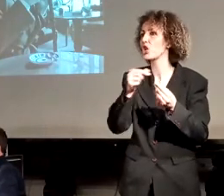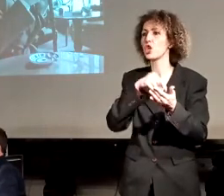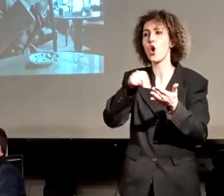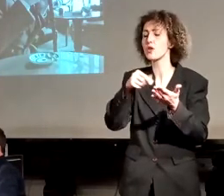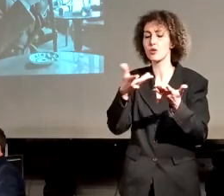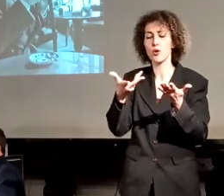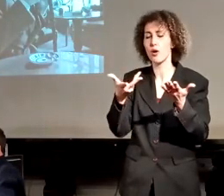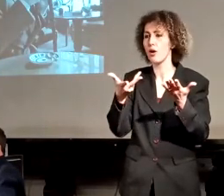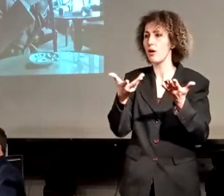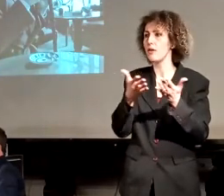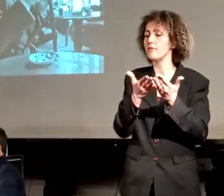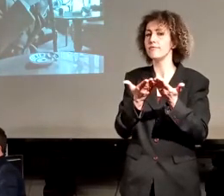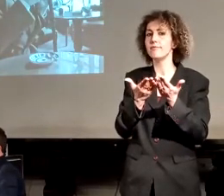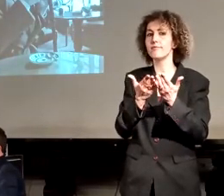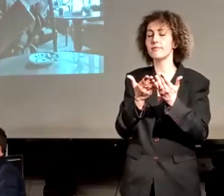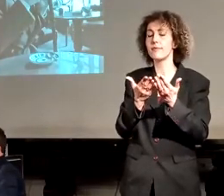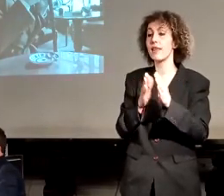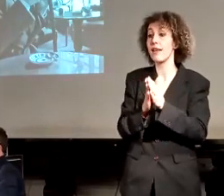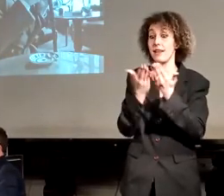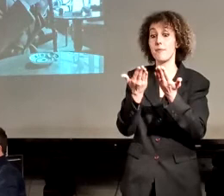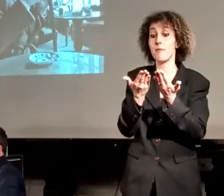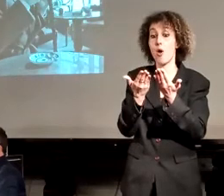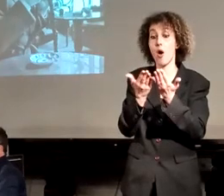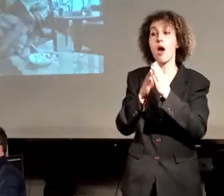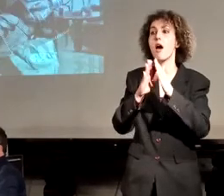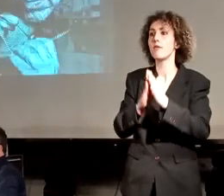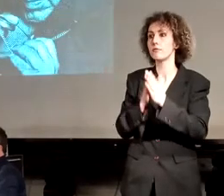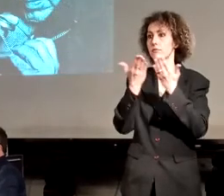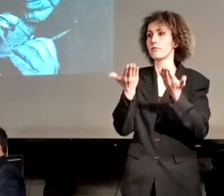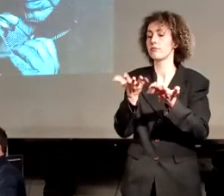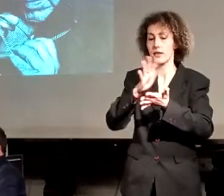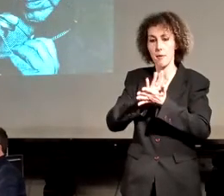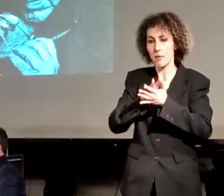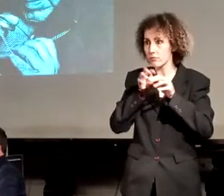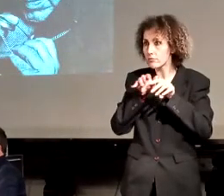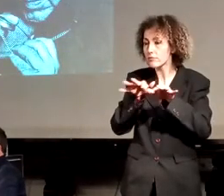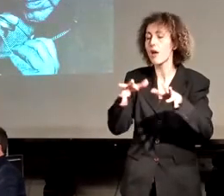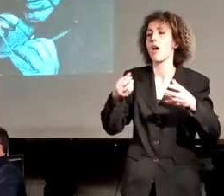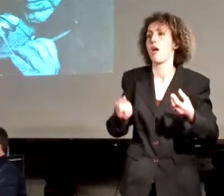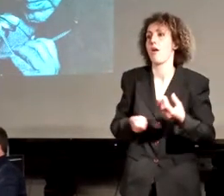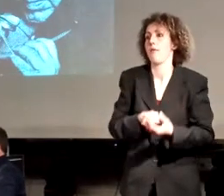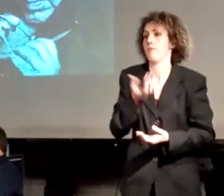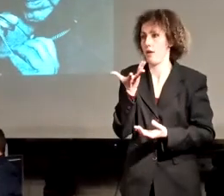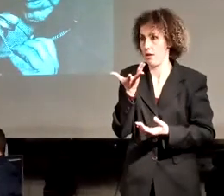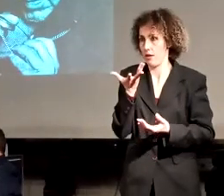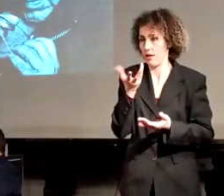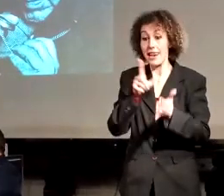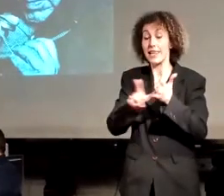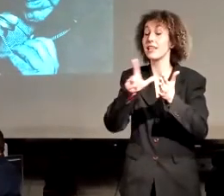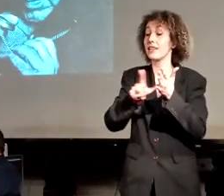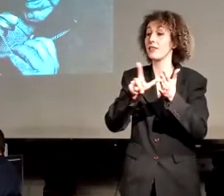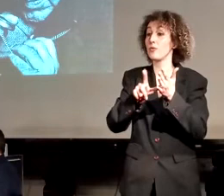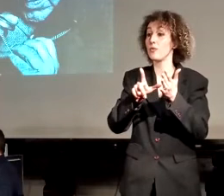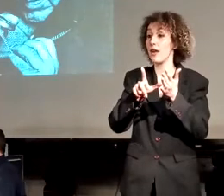vive quando viene aperto quando nel commercio consumatore quando per cui la lettura crea l'opera questo